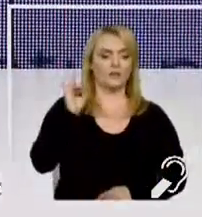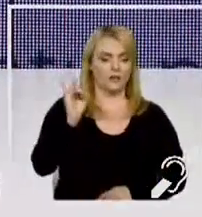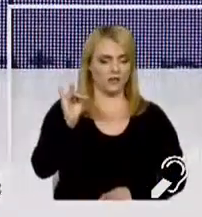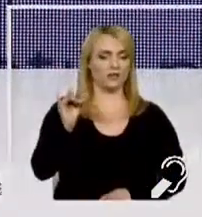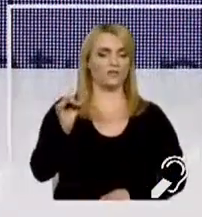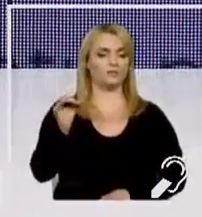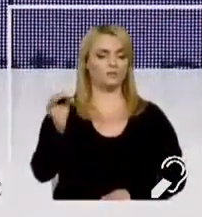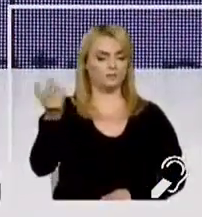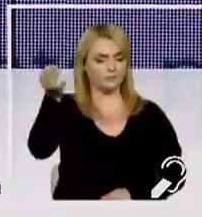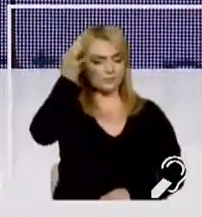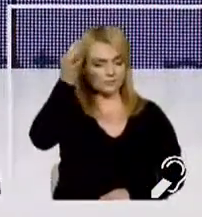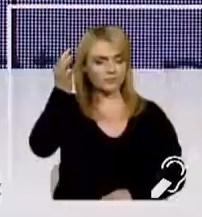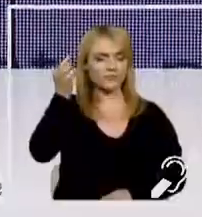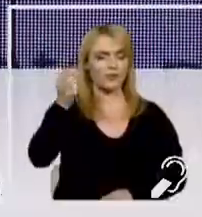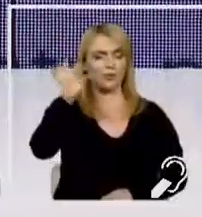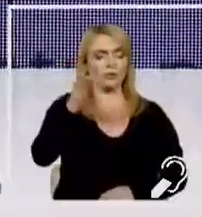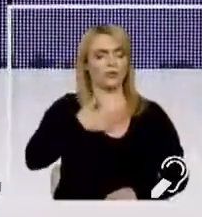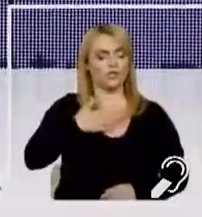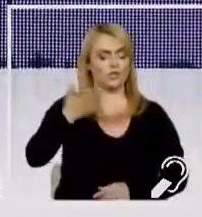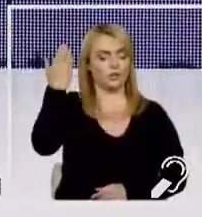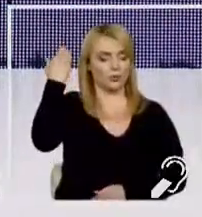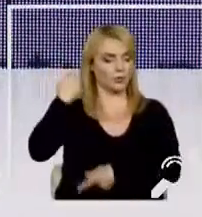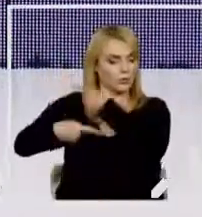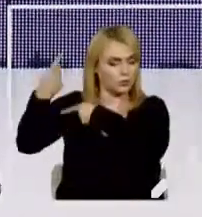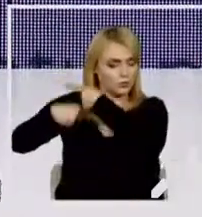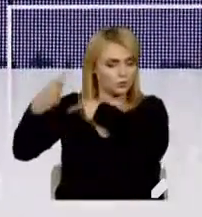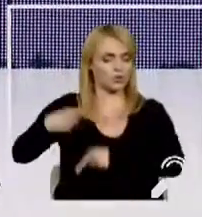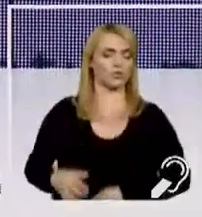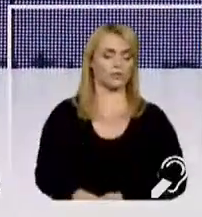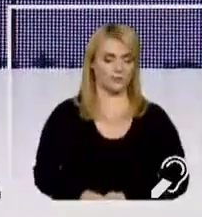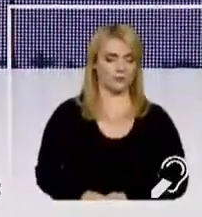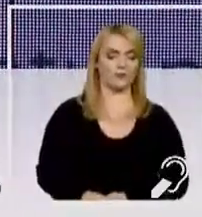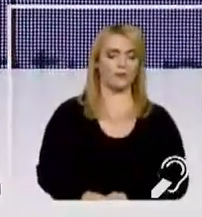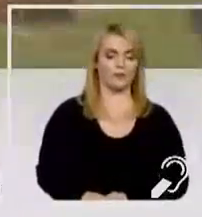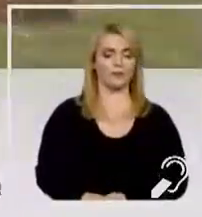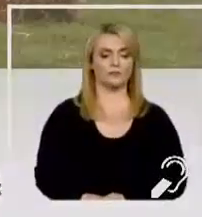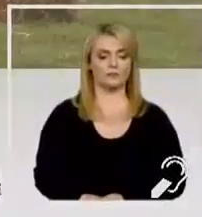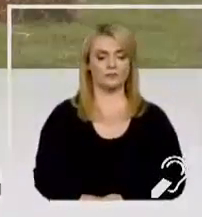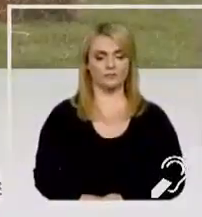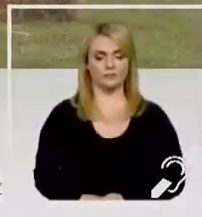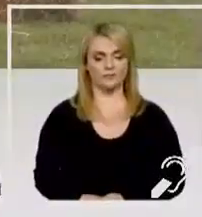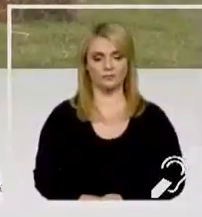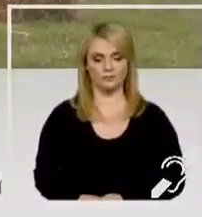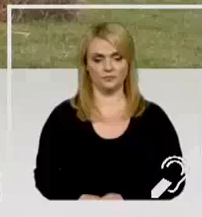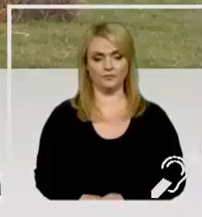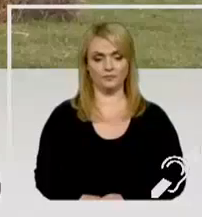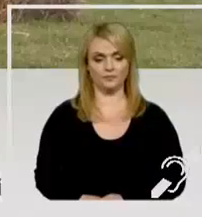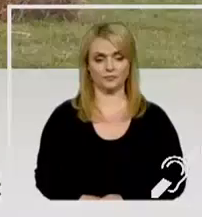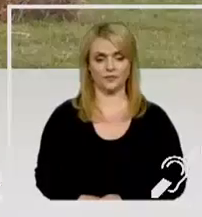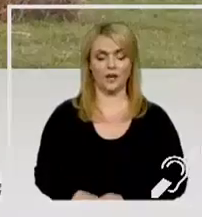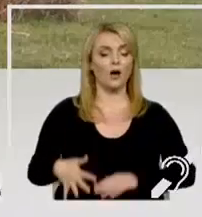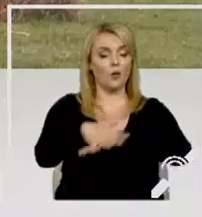ne reconectăm la trecutul nostru, la felul în care trăiau părinții, bunicii, strămoșii noștri. Un popor care își uită